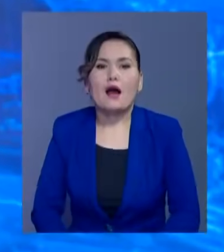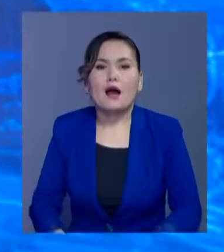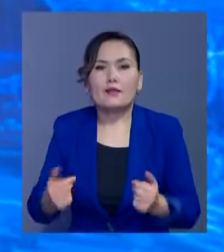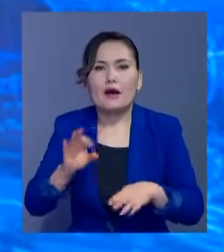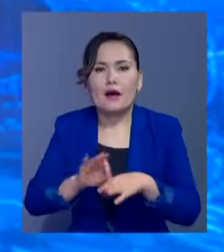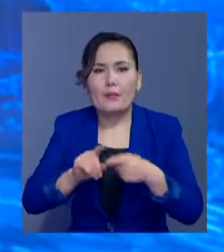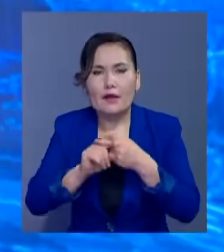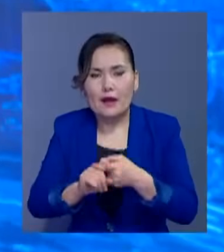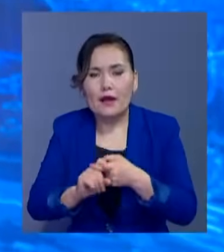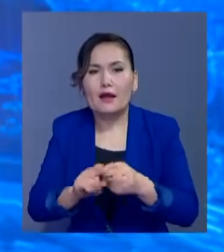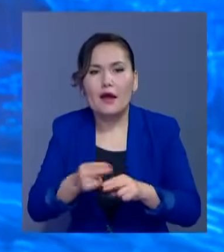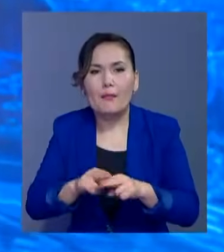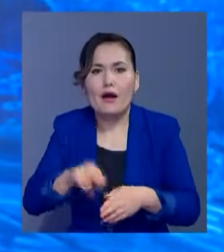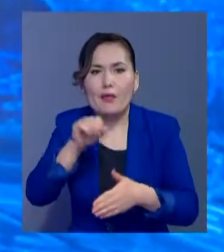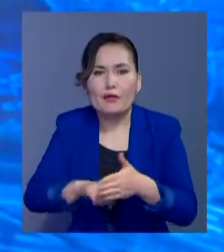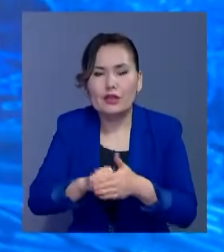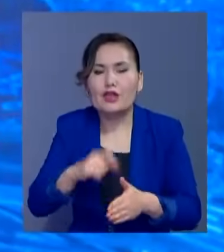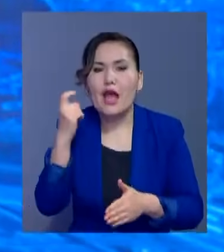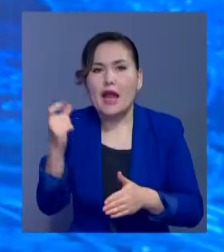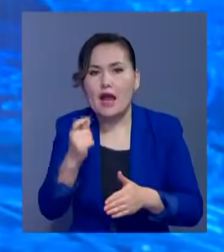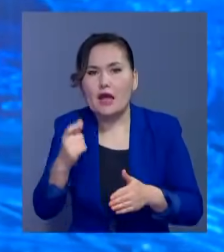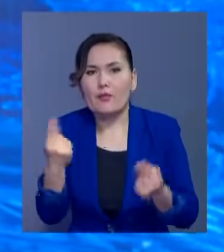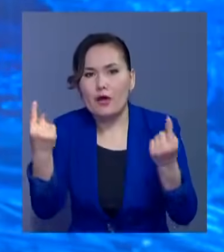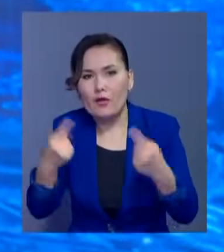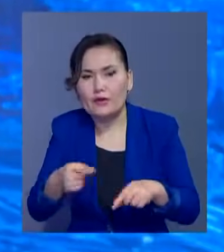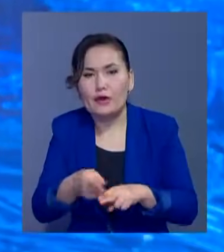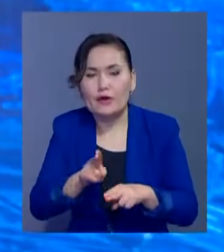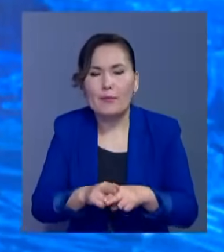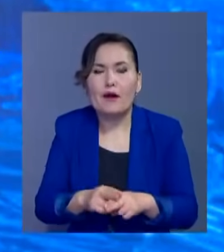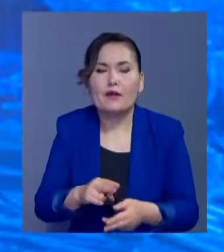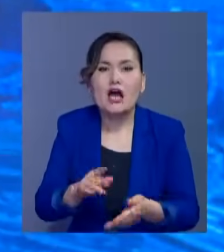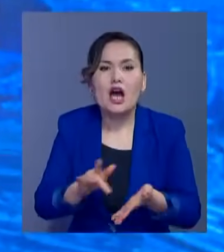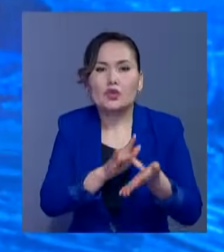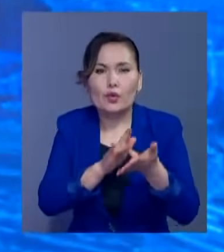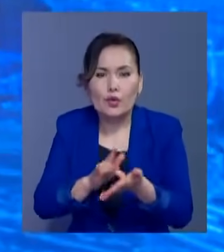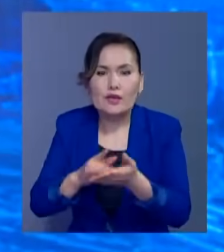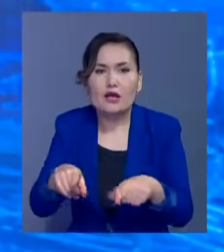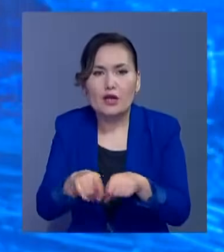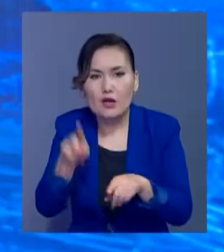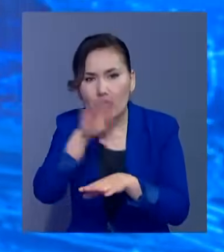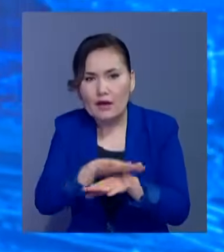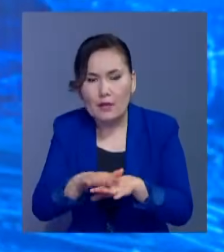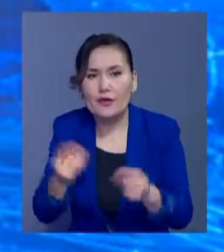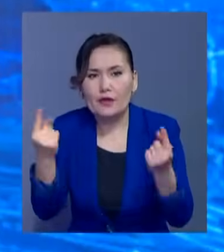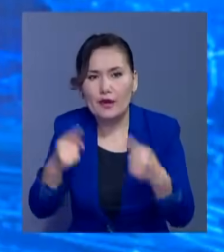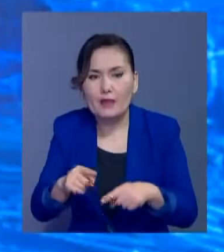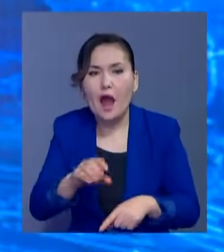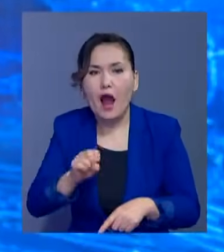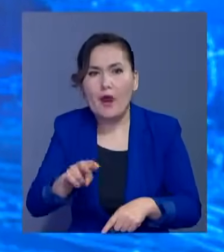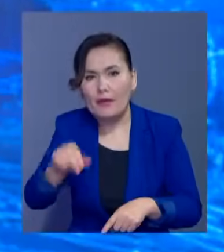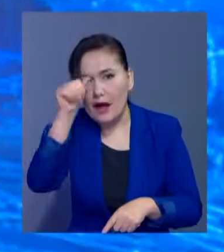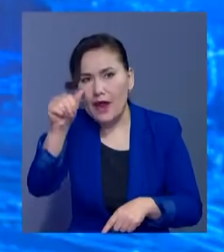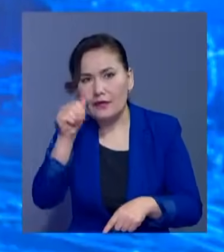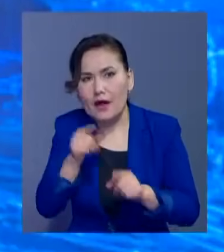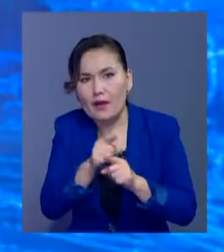Коронавирус індетінің экономикалық шығыны орасан, әсіресе табыс көзі туризмнен тұратын елдер үшін. Мәселен, сәуір